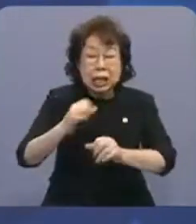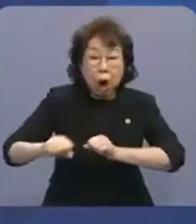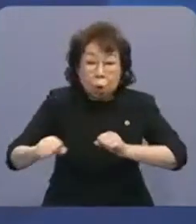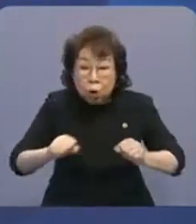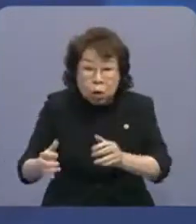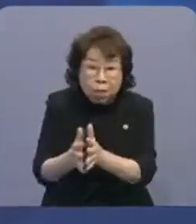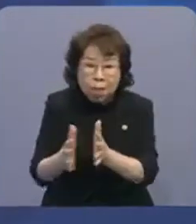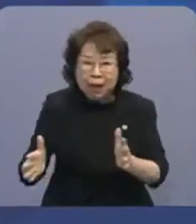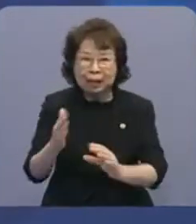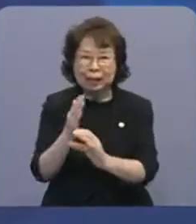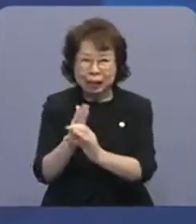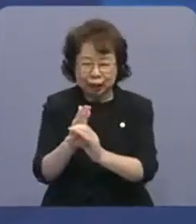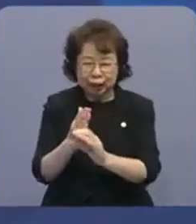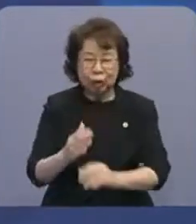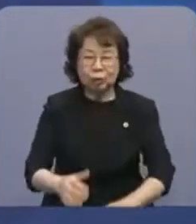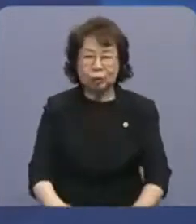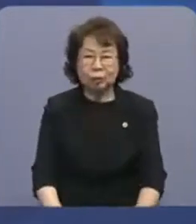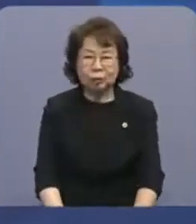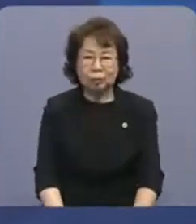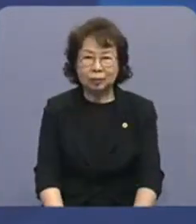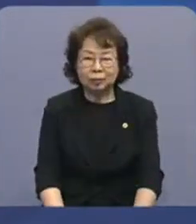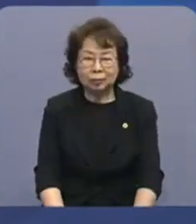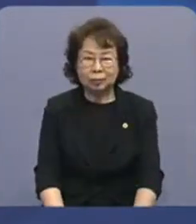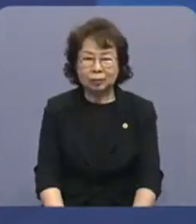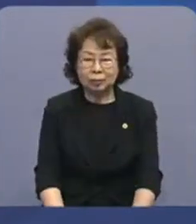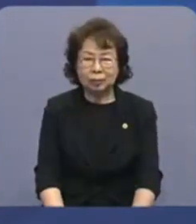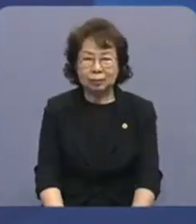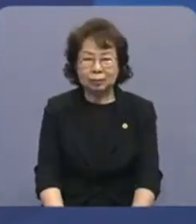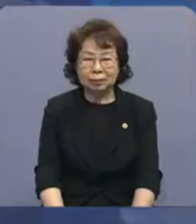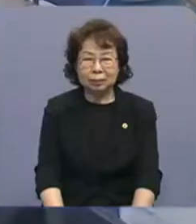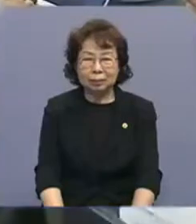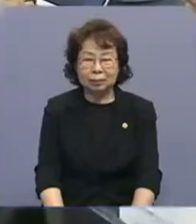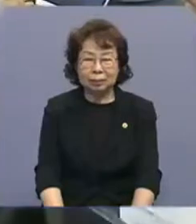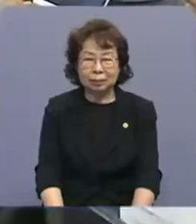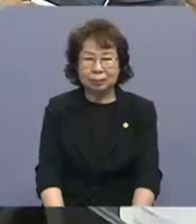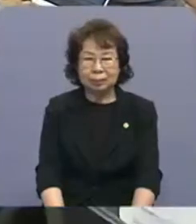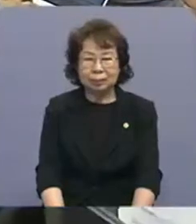움직임도 빨라지고 있습니다. 보도에 이상준 기자입니다.